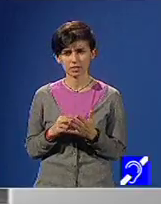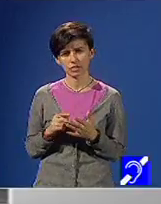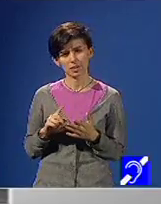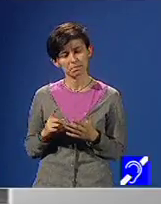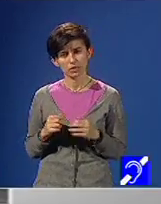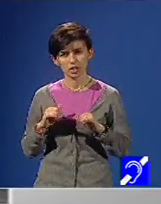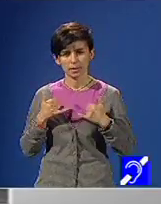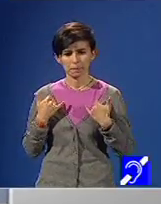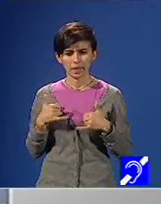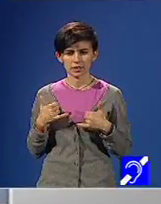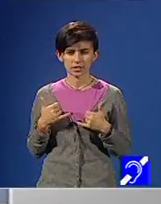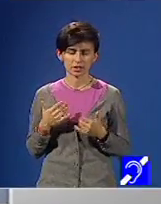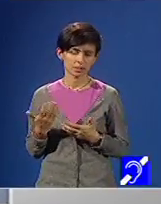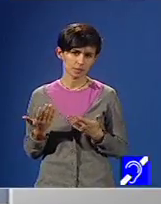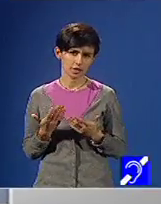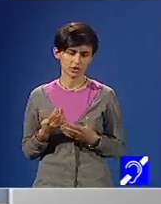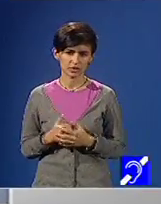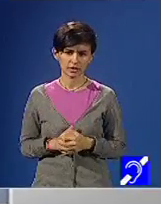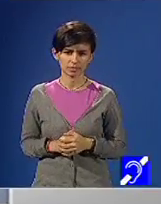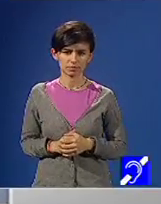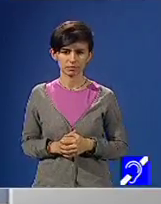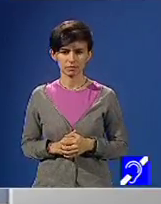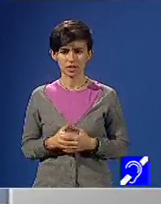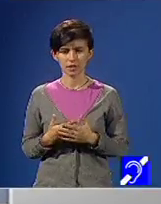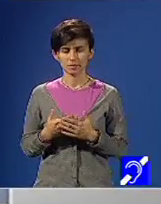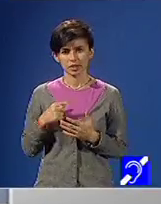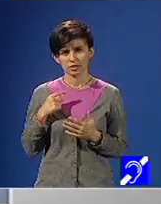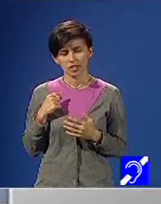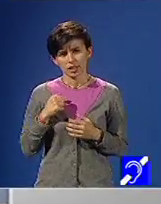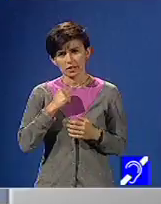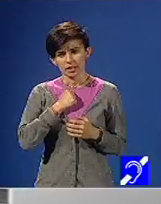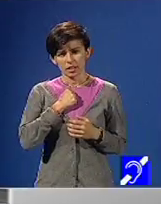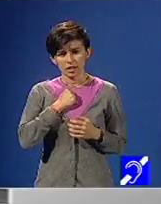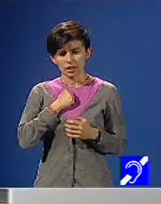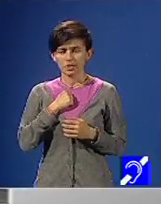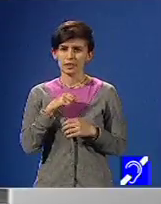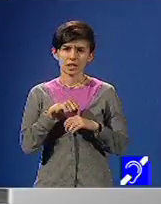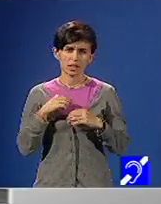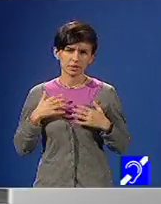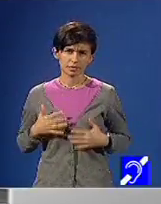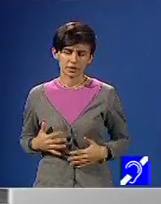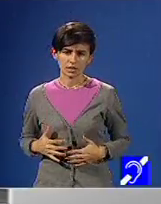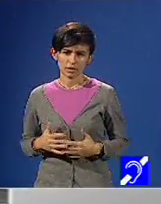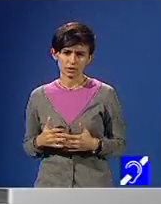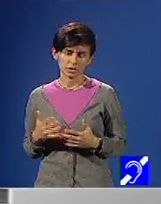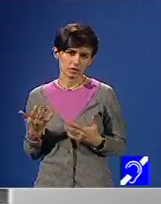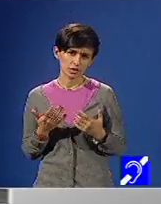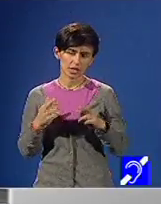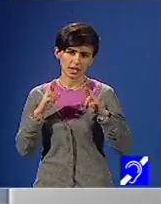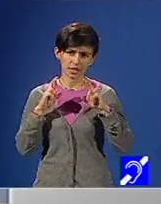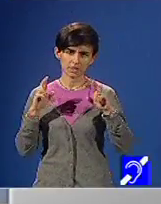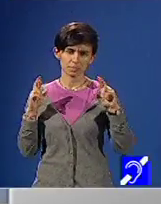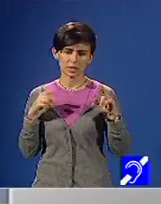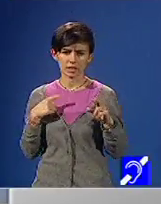ceva și se adresează... Pentru că e frica aceea sau trăsnetul al diagnosticului în care încă mai speri. Posibil că poate e o